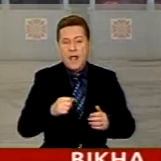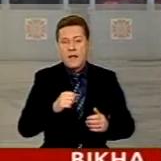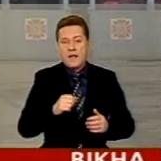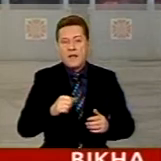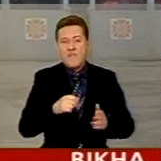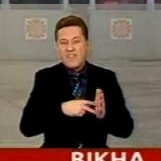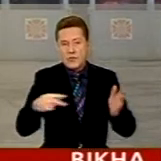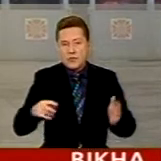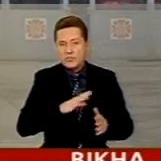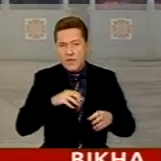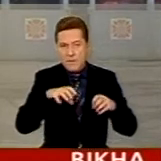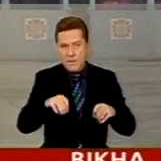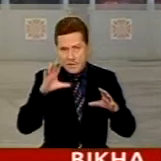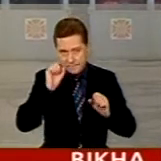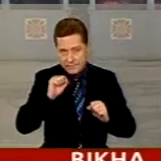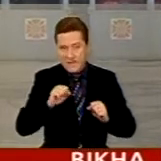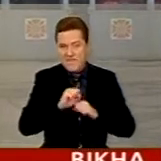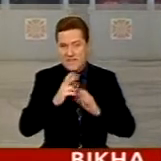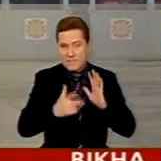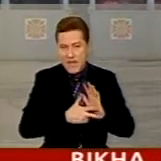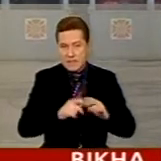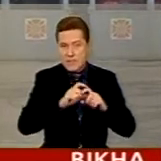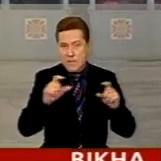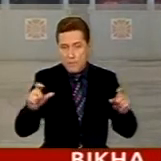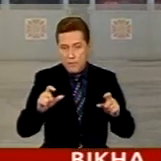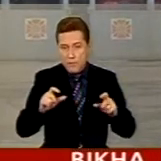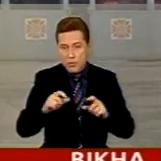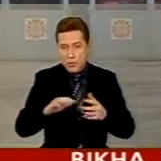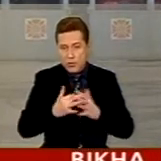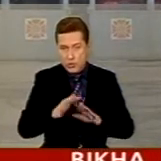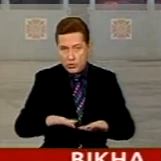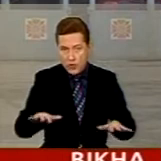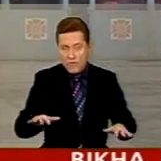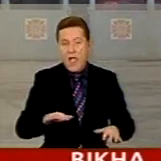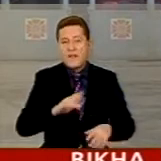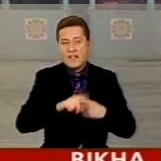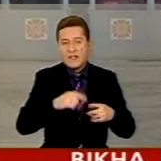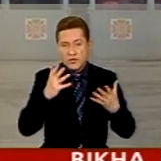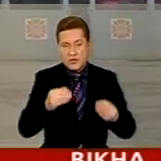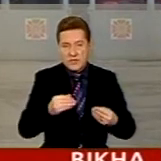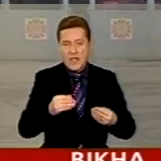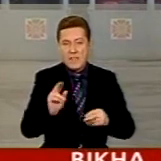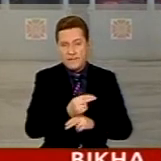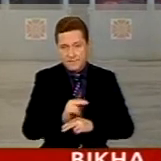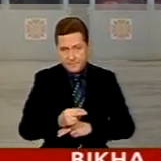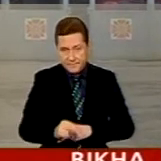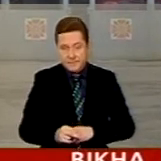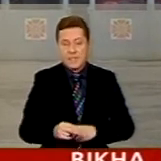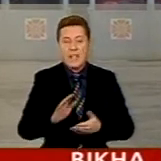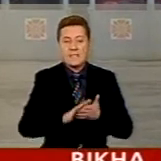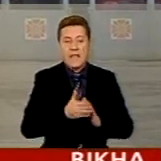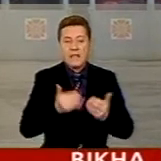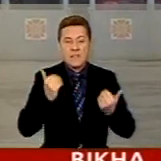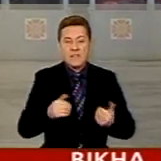населених пунктах повністю і 6 частково. А на слідуючий день це вже було 8 населених пунктів, 6 з яких частково. Станом на сьогодні